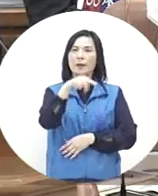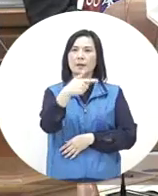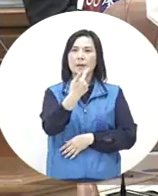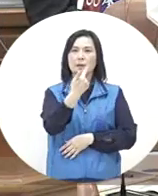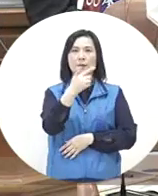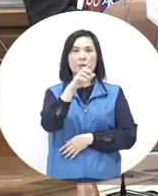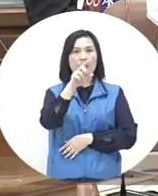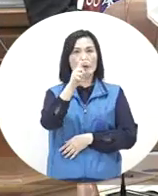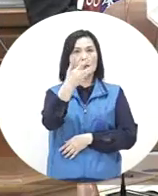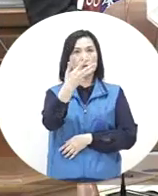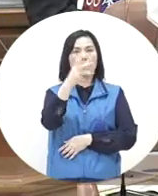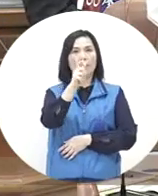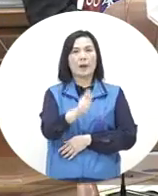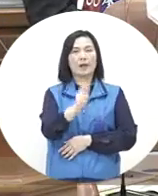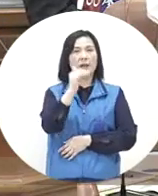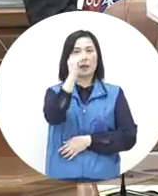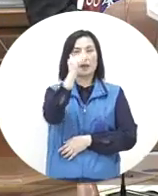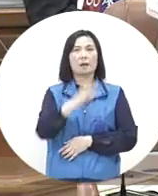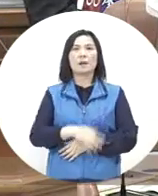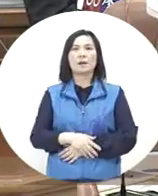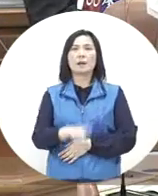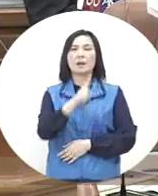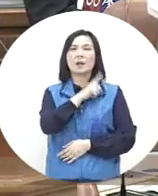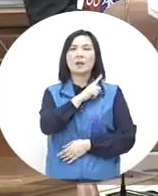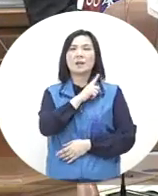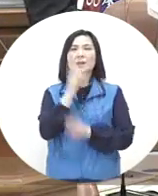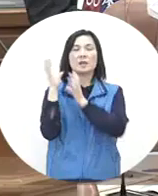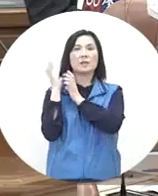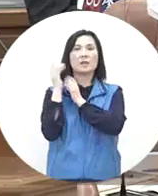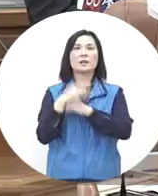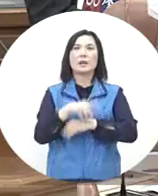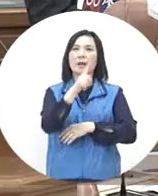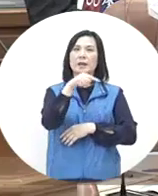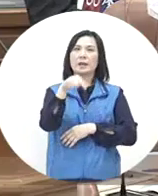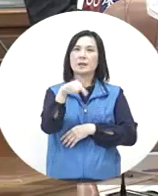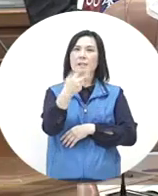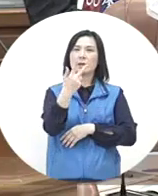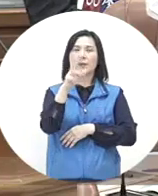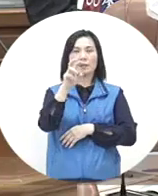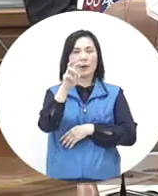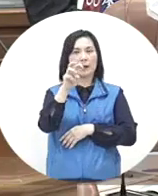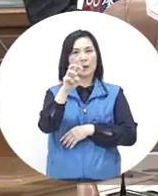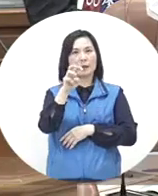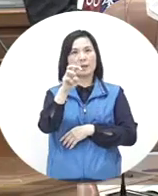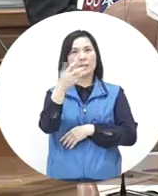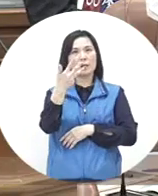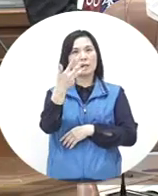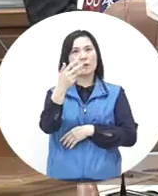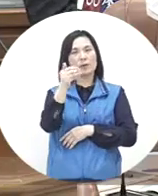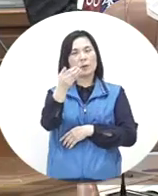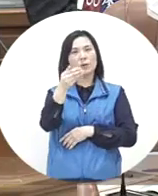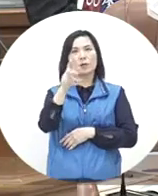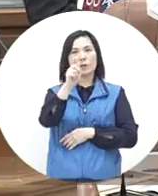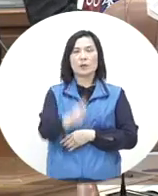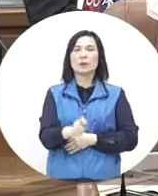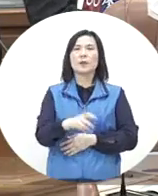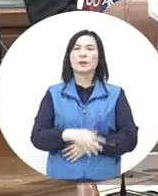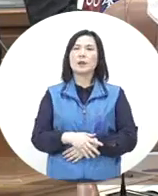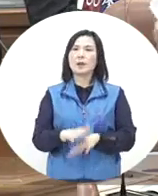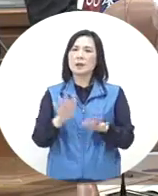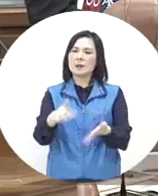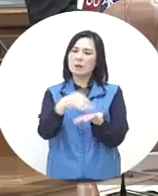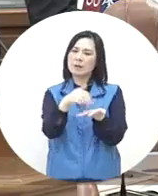里面自偿性差1379亿，那这些我们在目前的计算30年